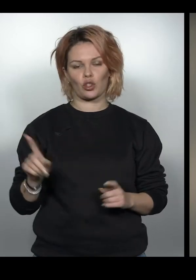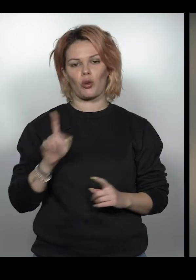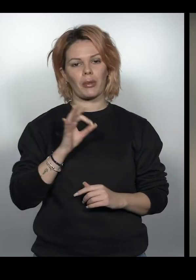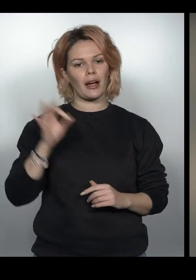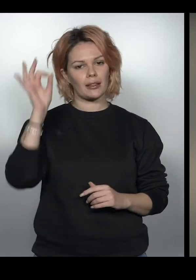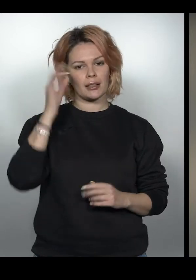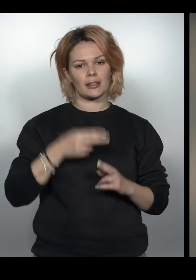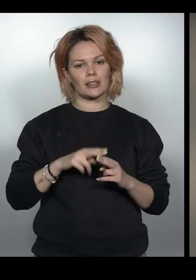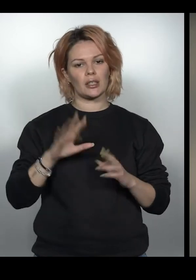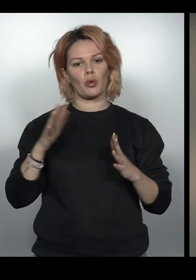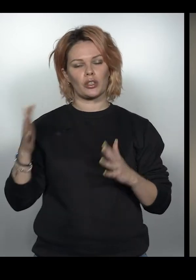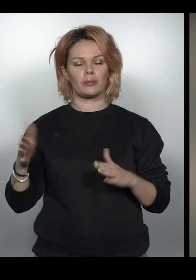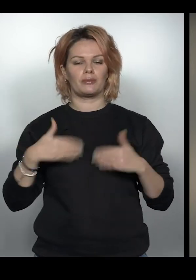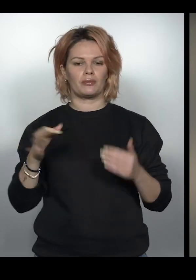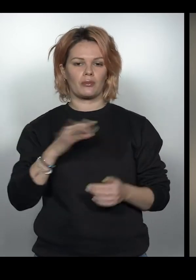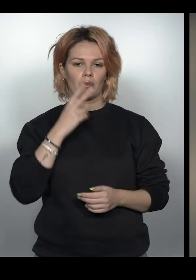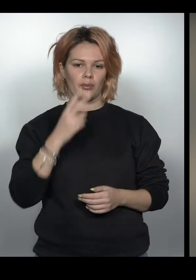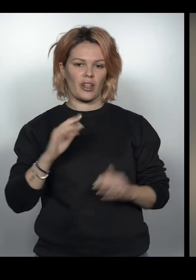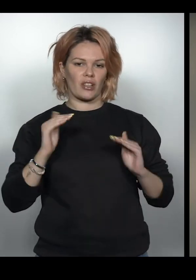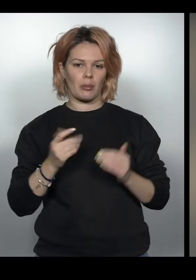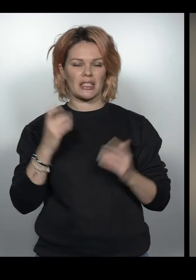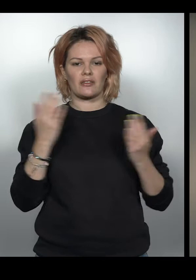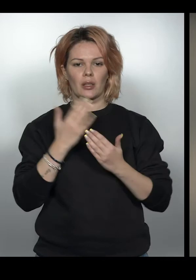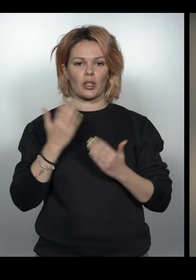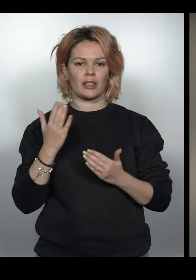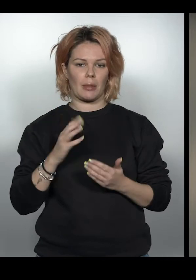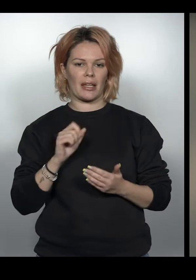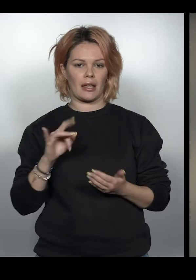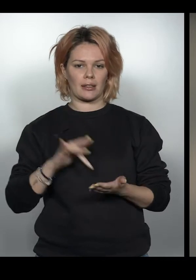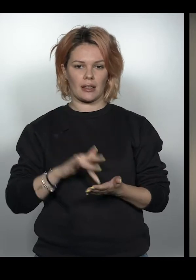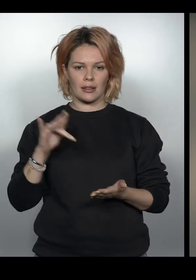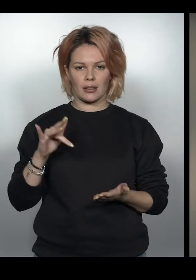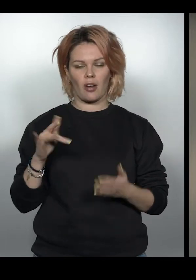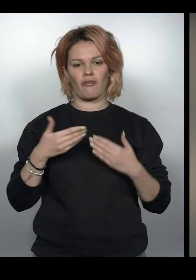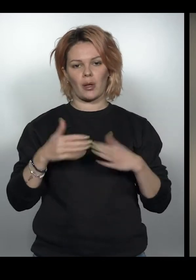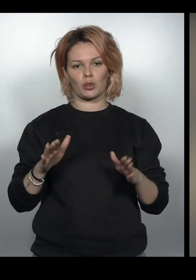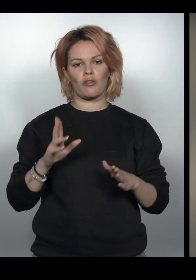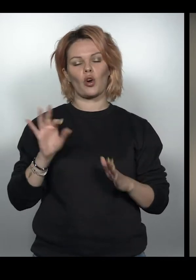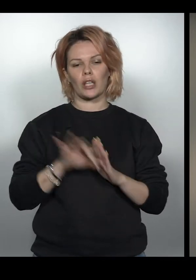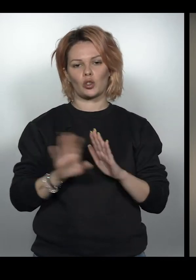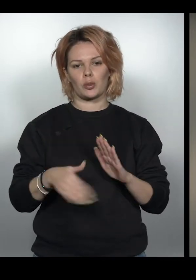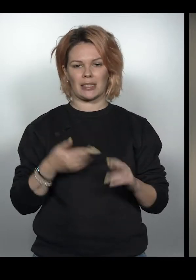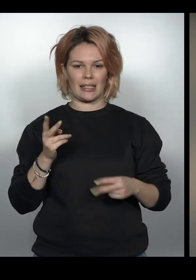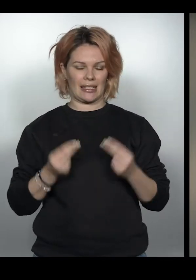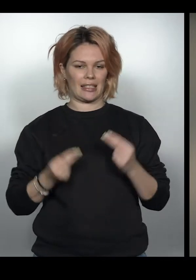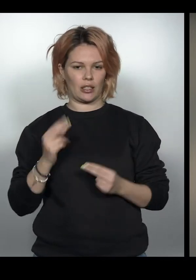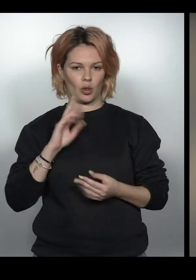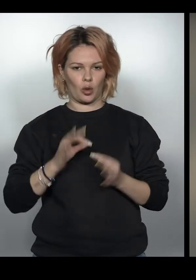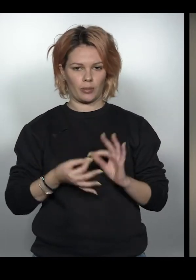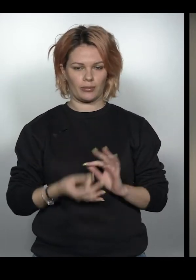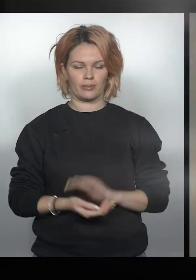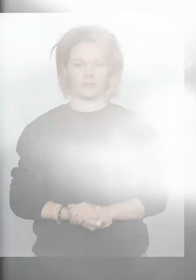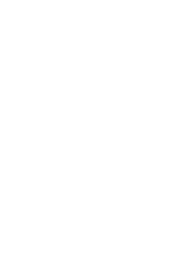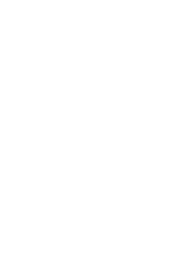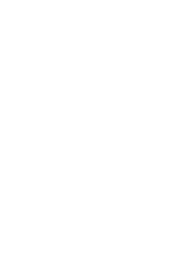щоб пригадати ті події, пропоную одразу подивитися фрагмент з фільму, який Broadcast Media Center випустив одразу після ігор.